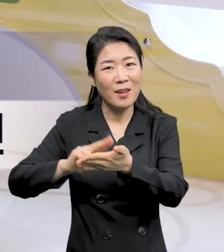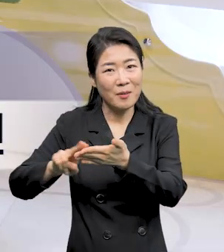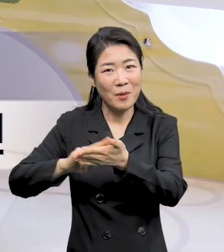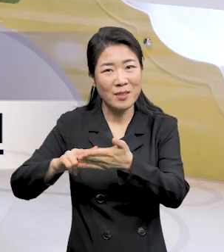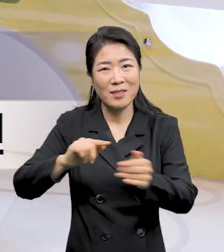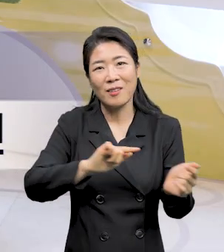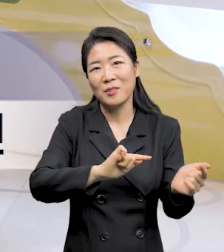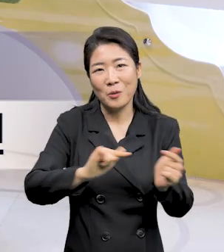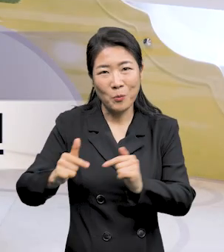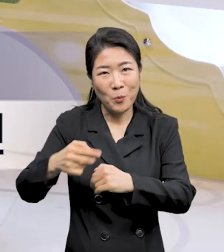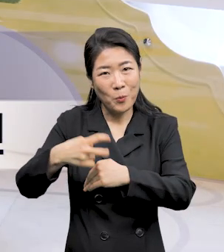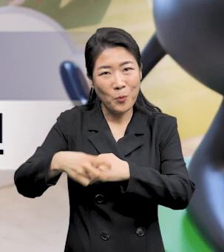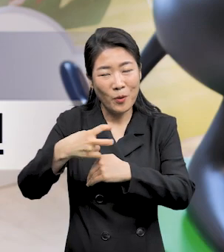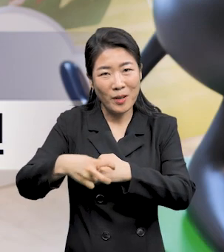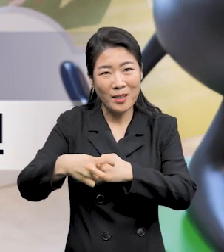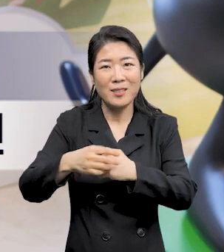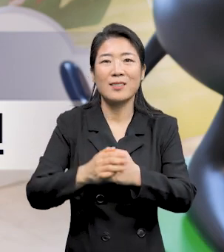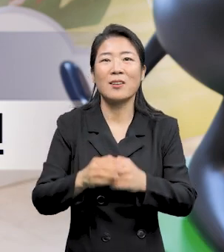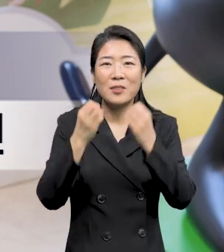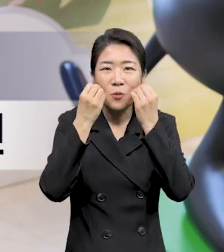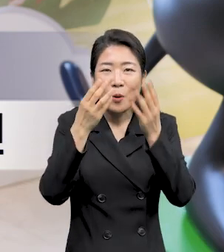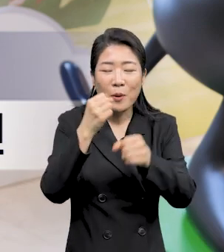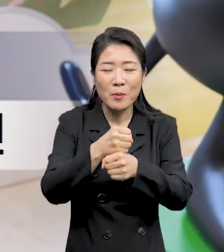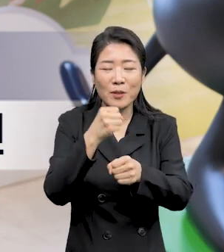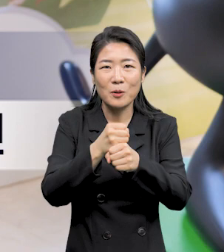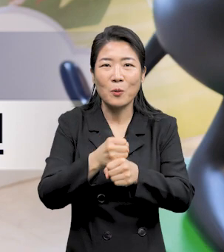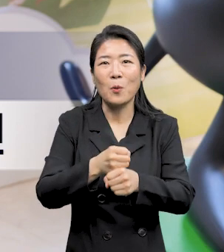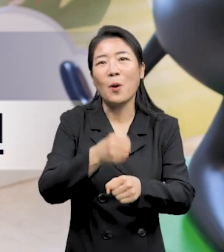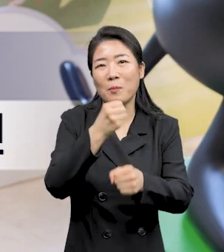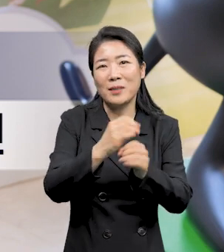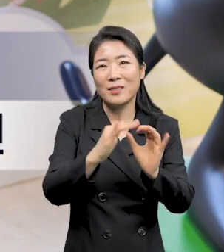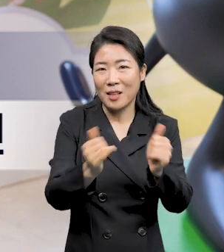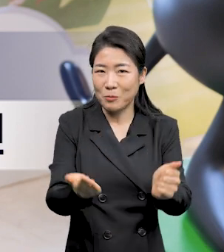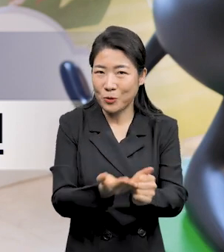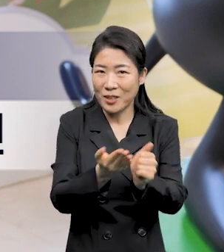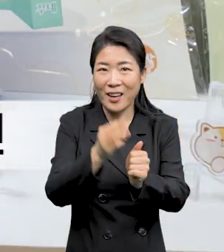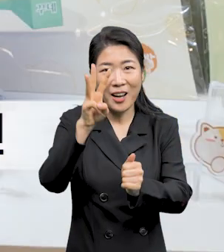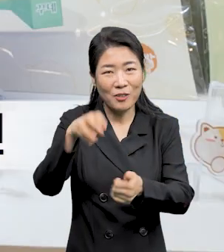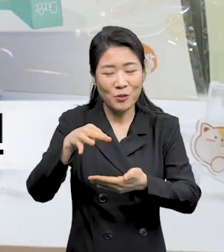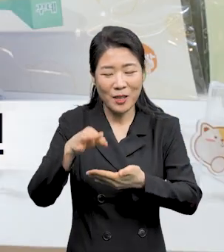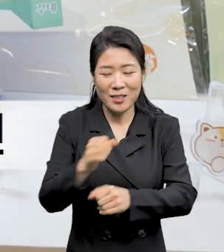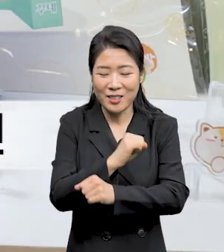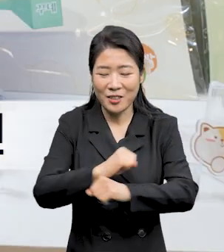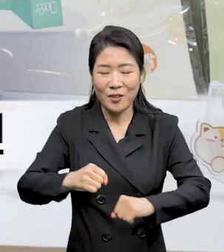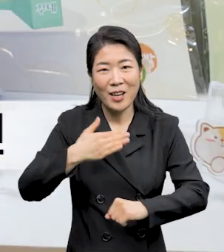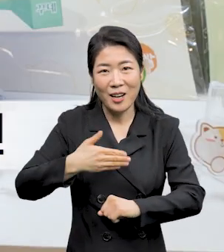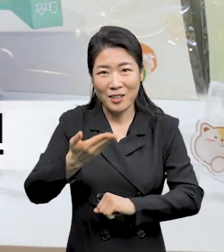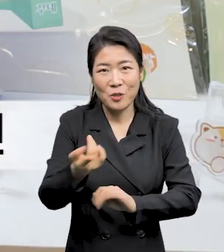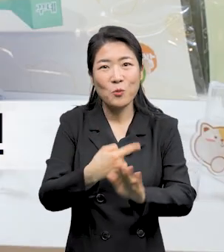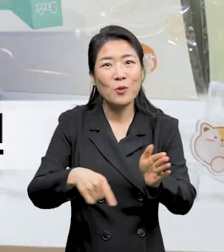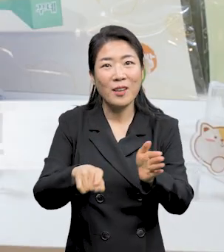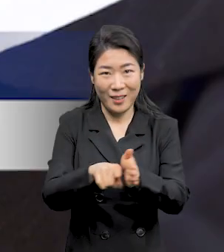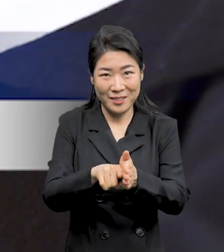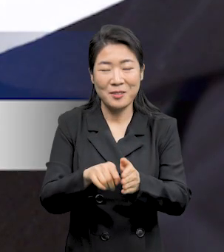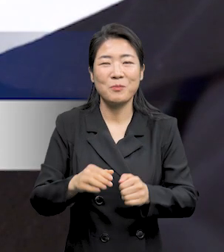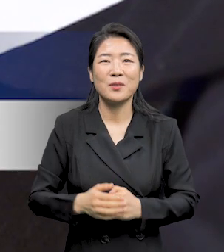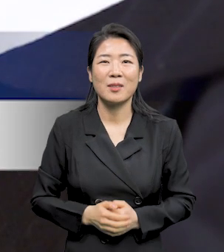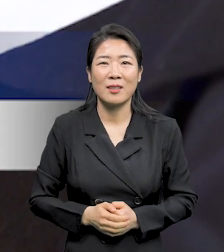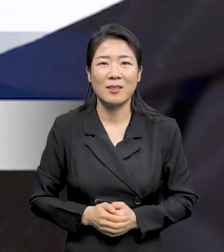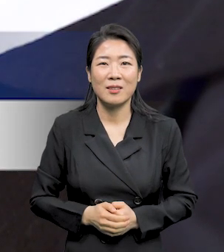애니메이션 등의 콘텐츠를 개발하고 창작자를 육성해 광주의 가치를 널리 알리기 위한 것입니다